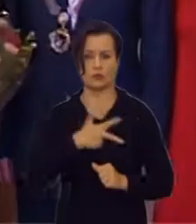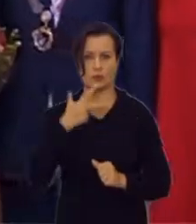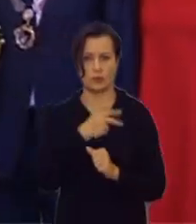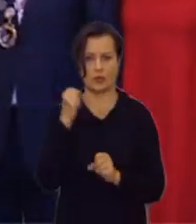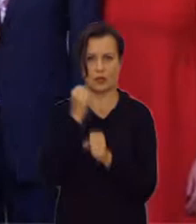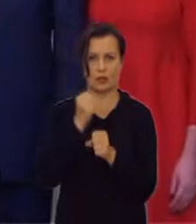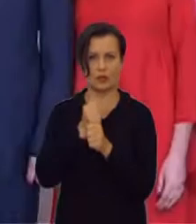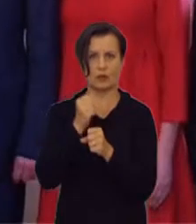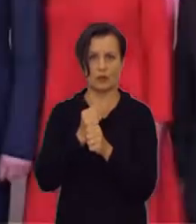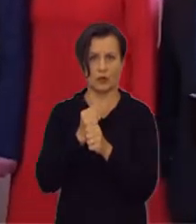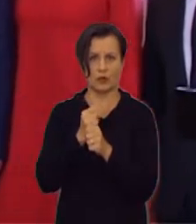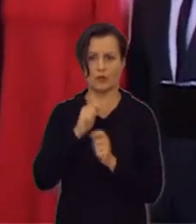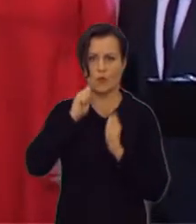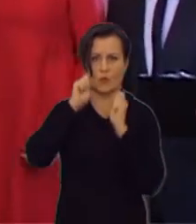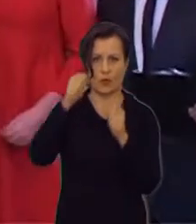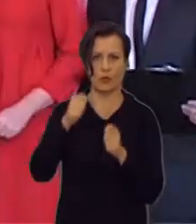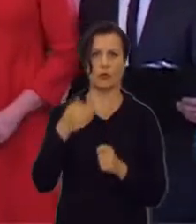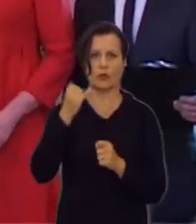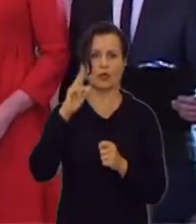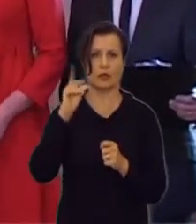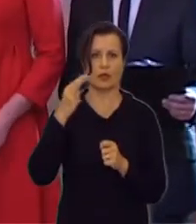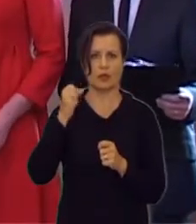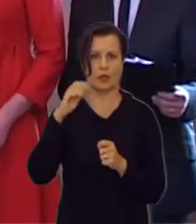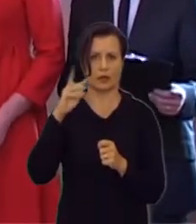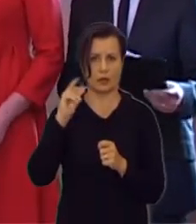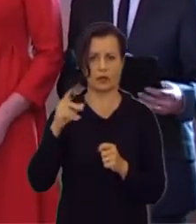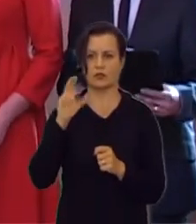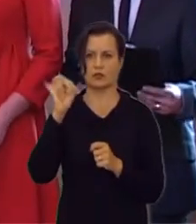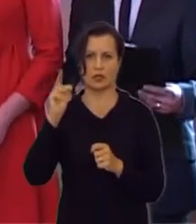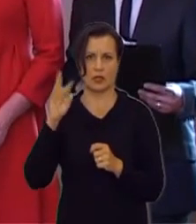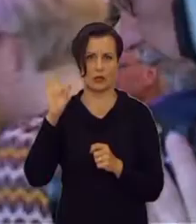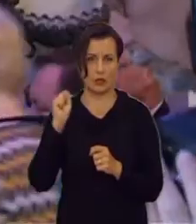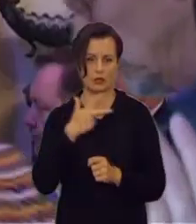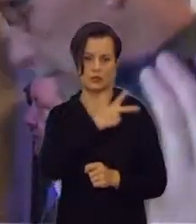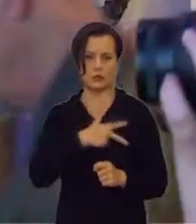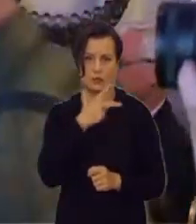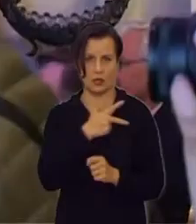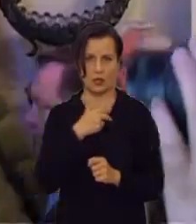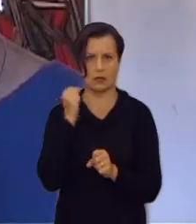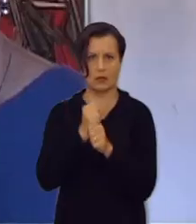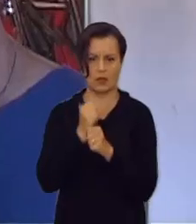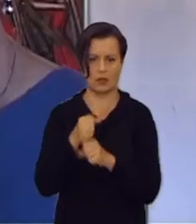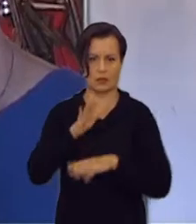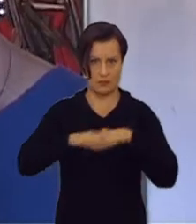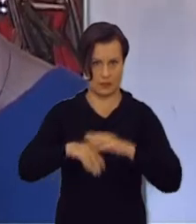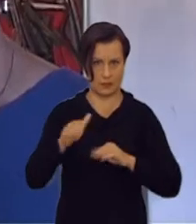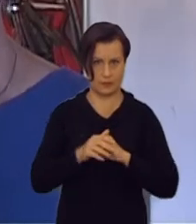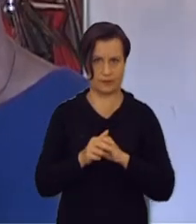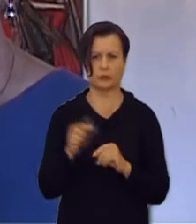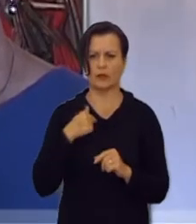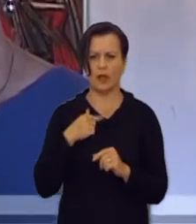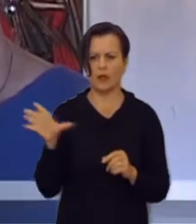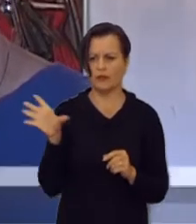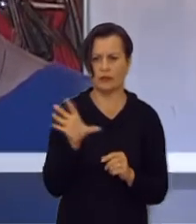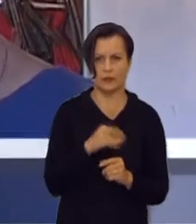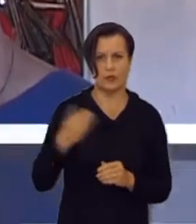darbuotojo titulas įteiktas Vitalijai Mikėnaitei, Šėtų seniūnijos socialinio darbo specialistei. Aš visą gyvenimą